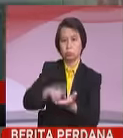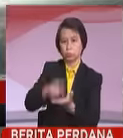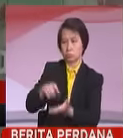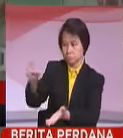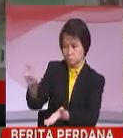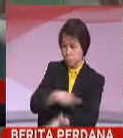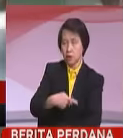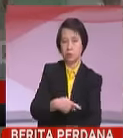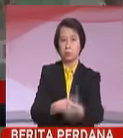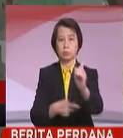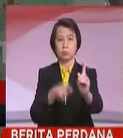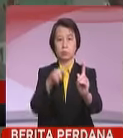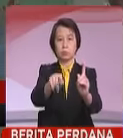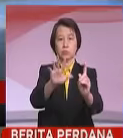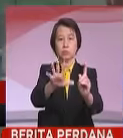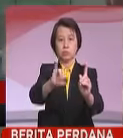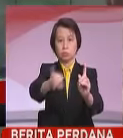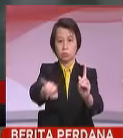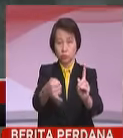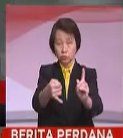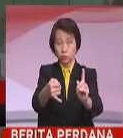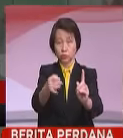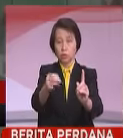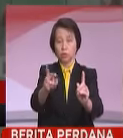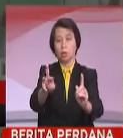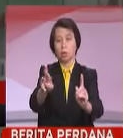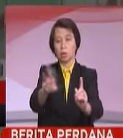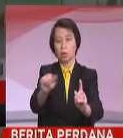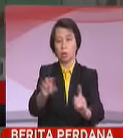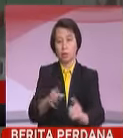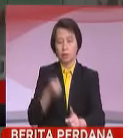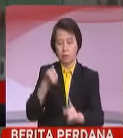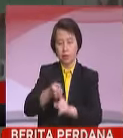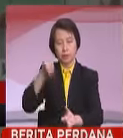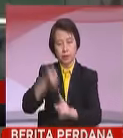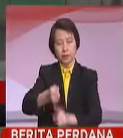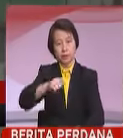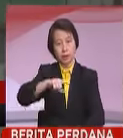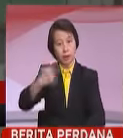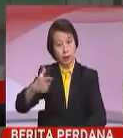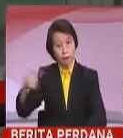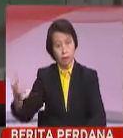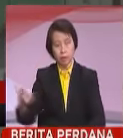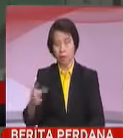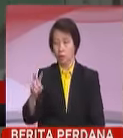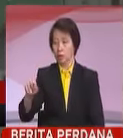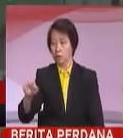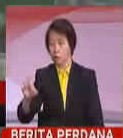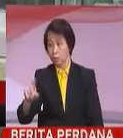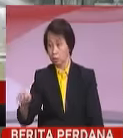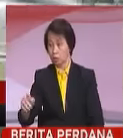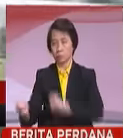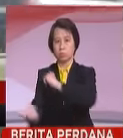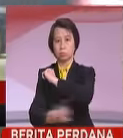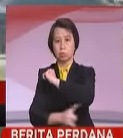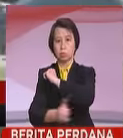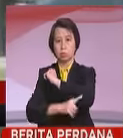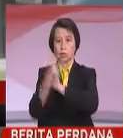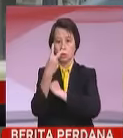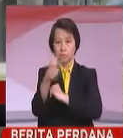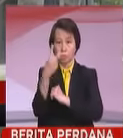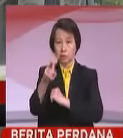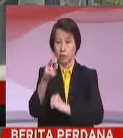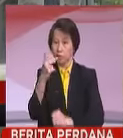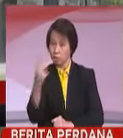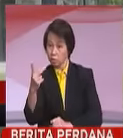saman RM1.5 juta ringgit serta perintah-perintah lain. Nizar Muhammad telah dikenakan denda